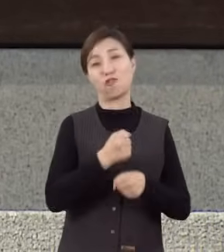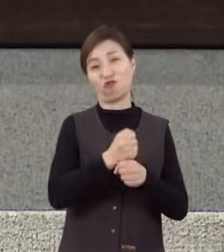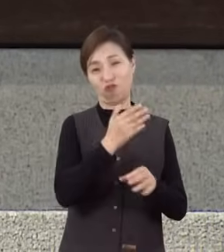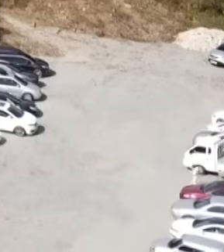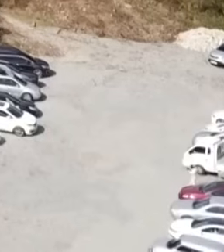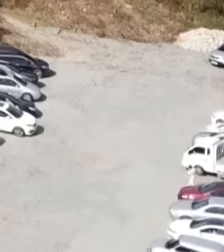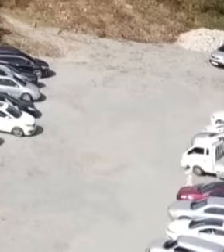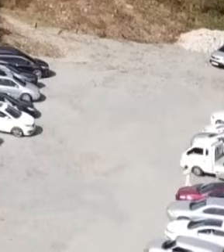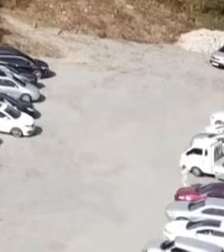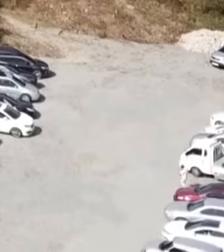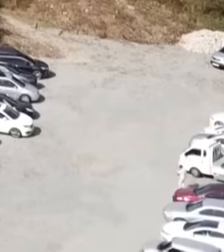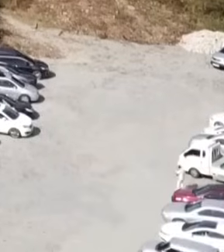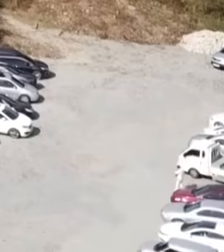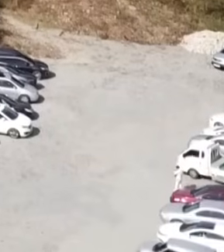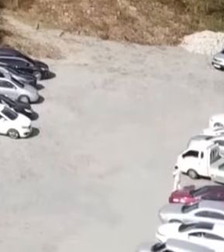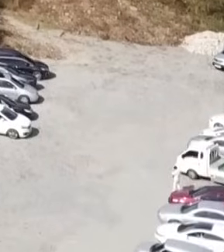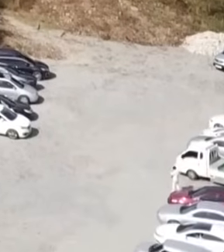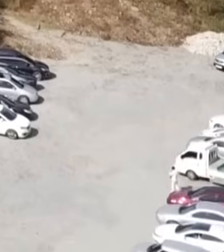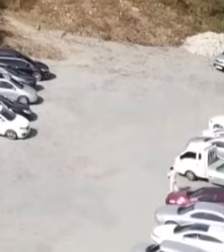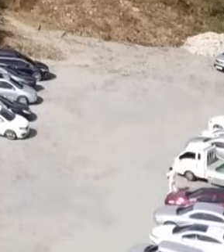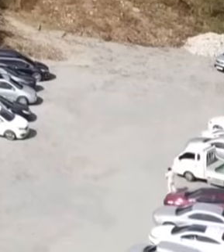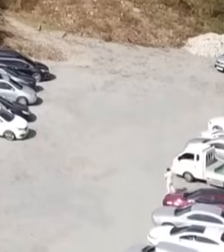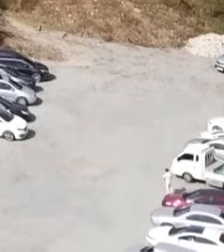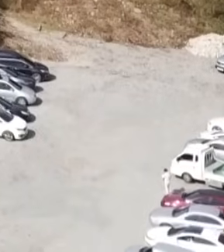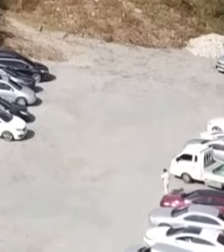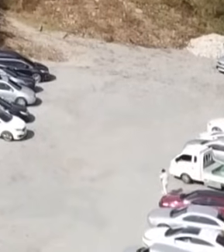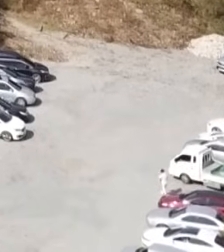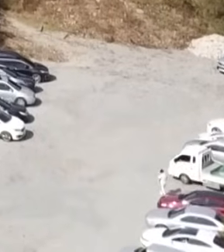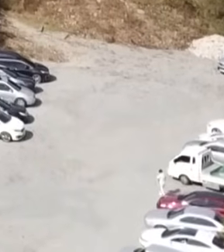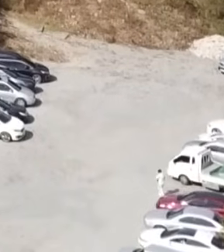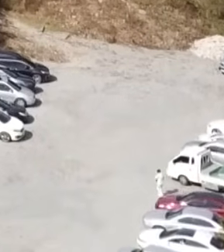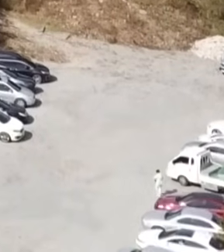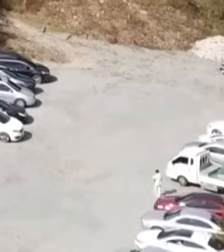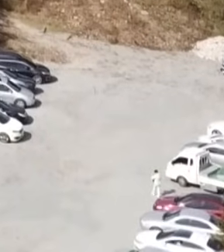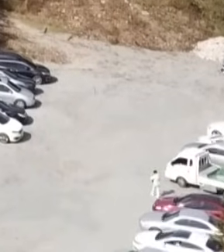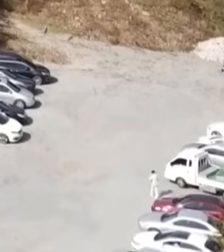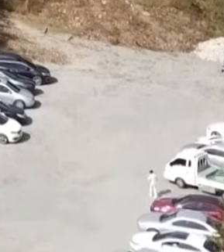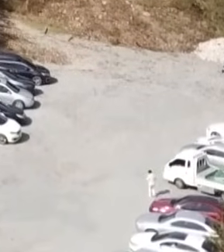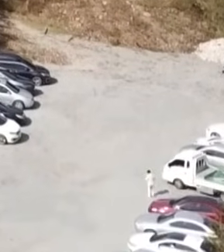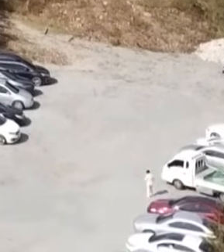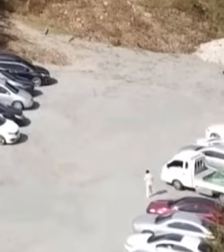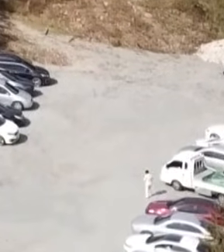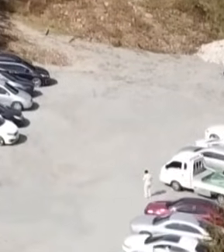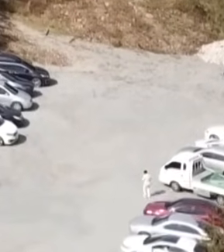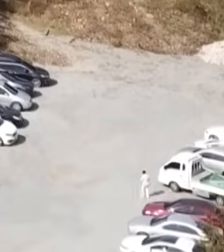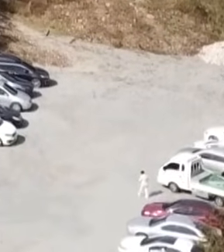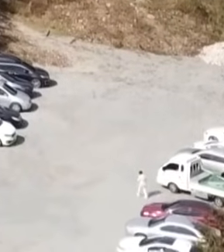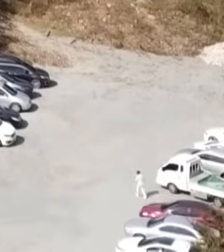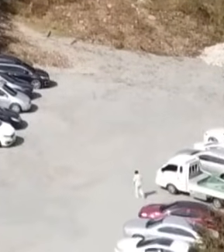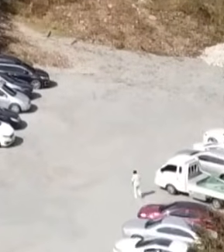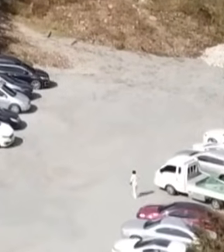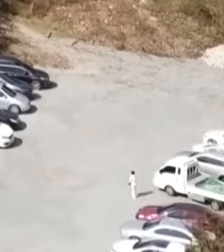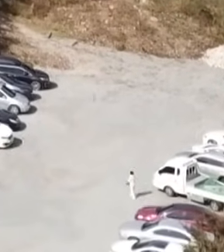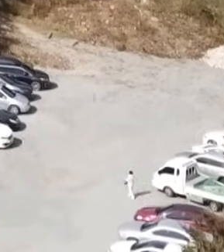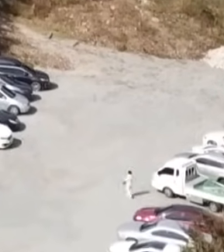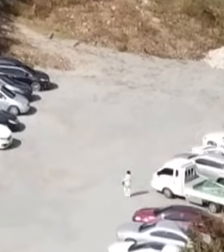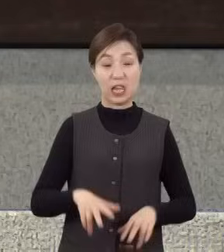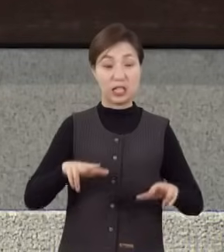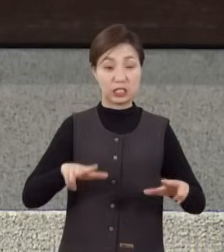거예요. 이번 생 불자로서 살아가는 자신의 모습을 다행이다,